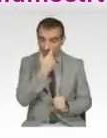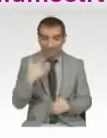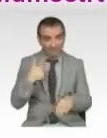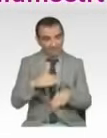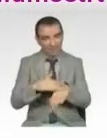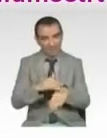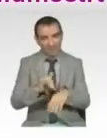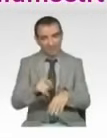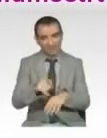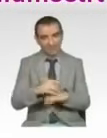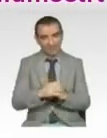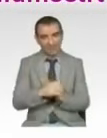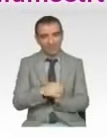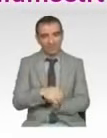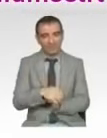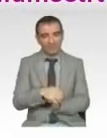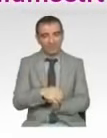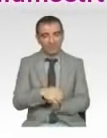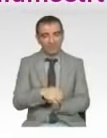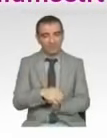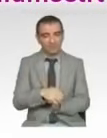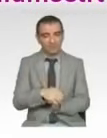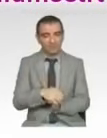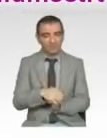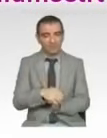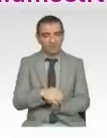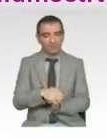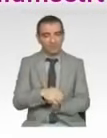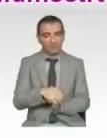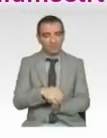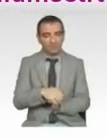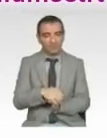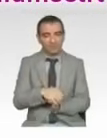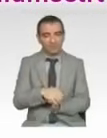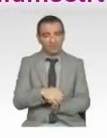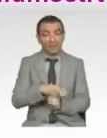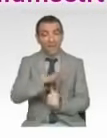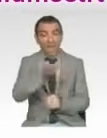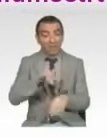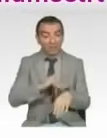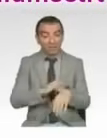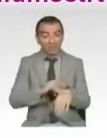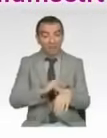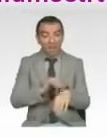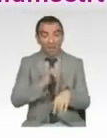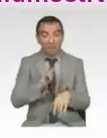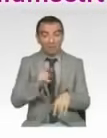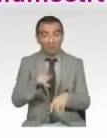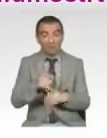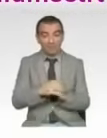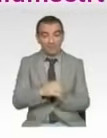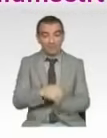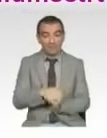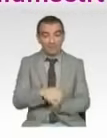Abdülkadir Esir. Abdülkadir Esir bana da sür. Abdülkadir Esir. Evet, her cilt yapısına uygun. Dileğinden sür, benimki bitmesin.